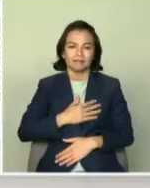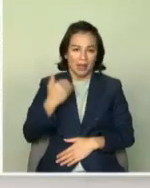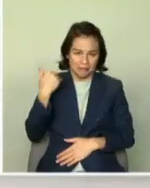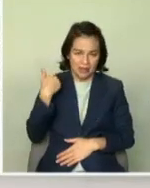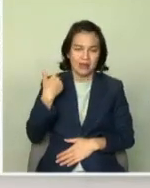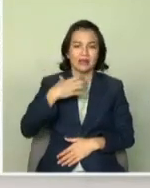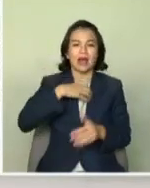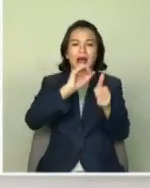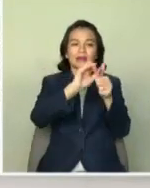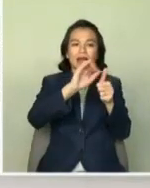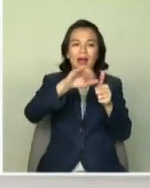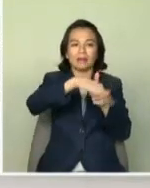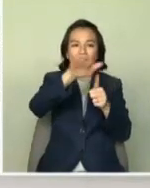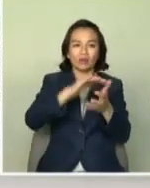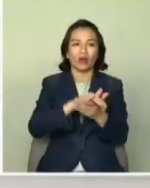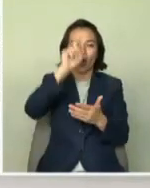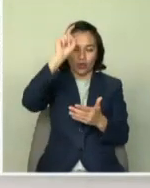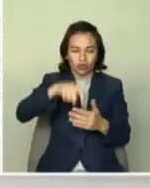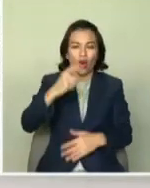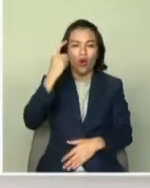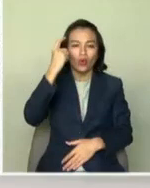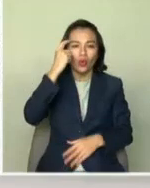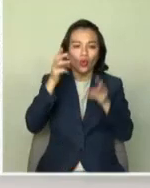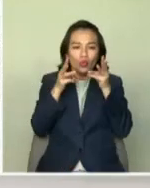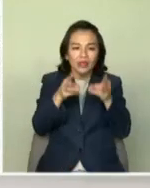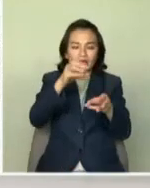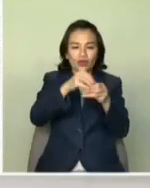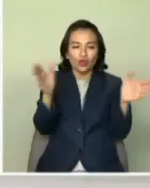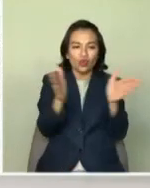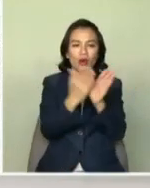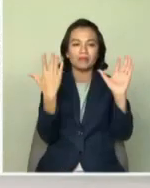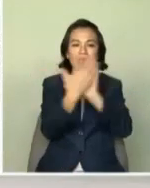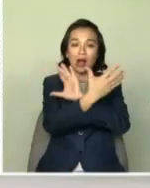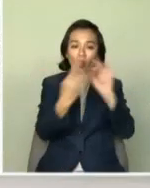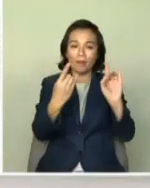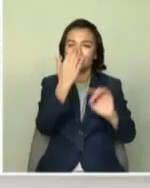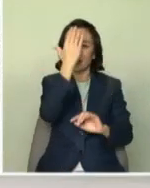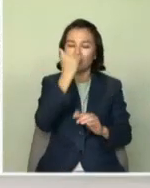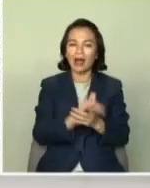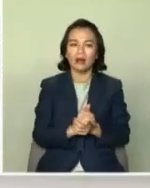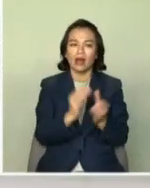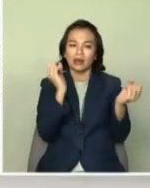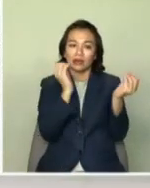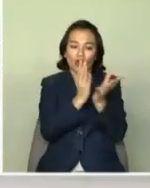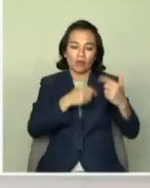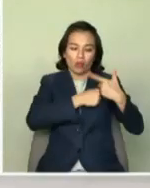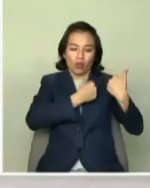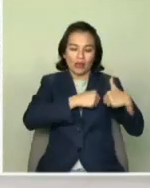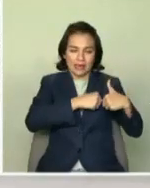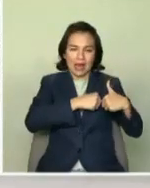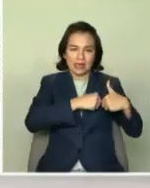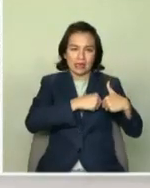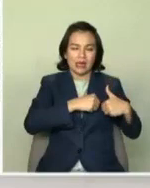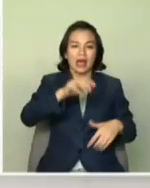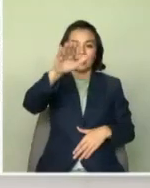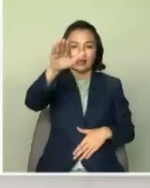จะแนะนำให้พวกเราต้องเรียนรู้วิธีการอยู่ร่วมกันในสังคมเพราะส่งผลกระทบต่อจิตใจไม่ใช่เฉพาะเพียง